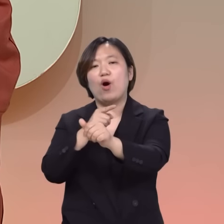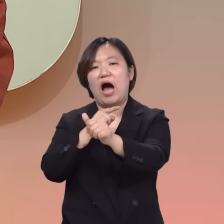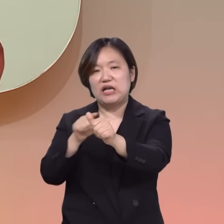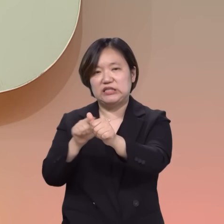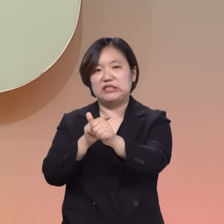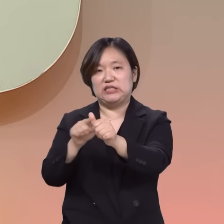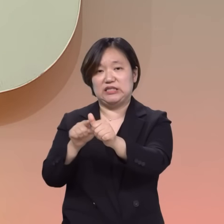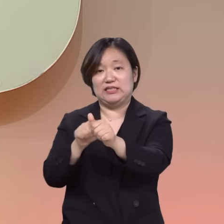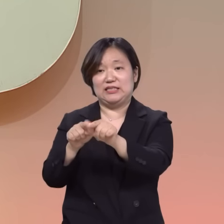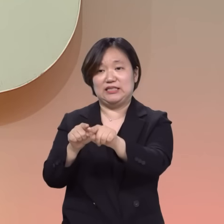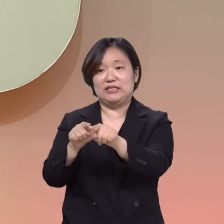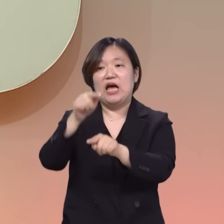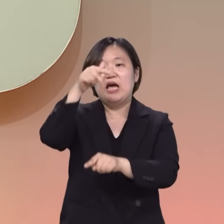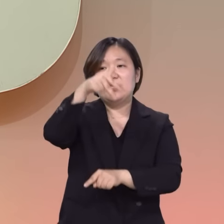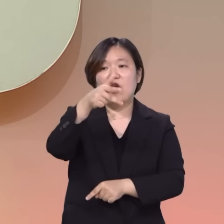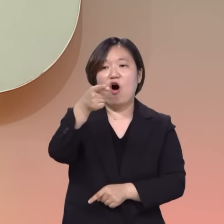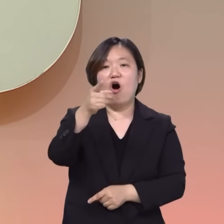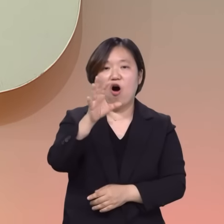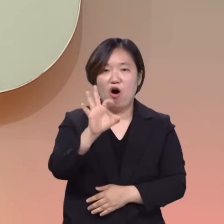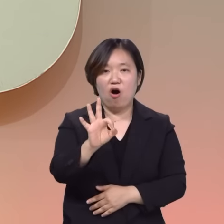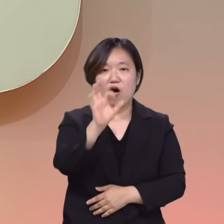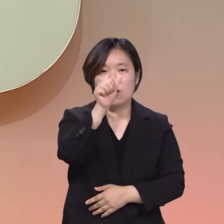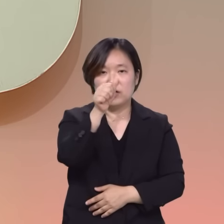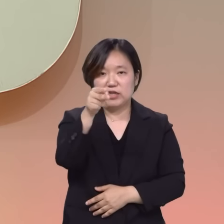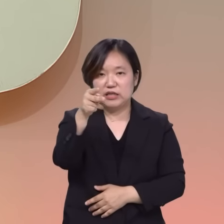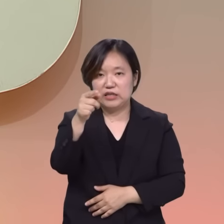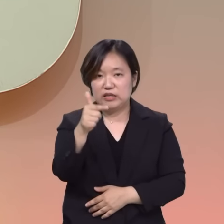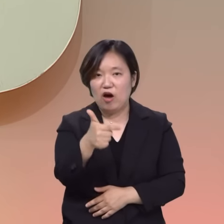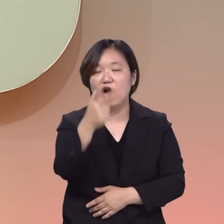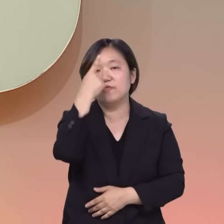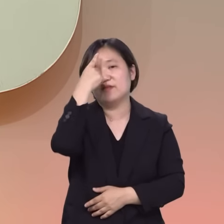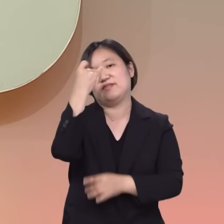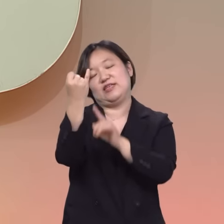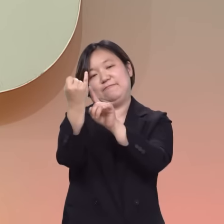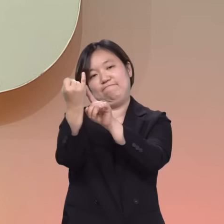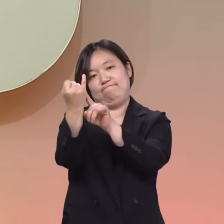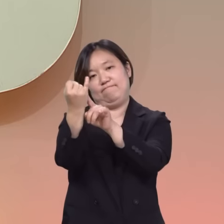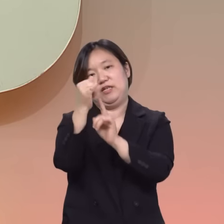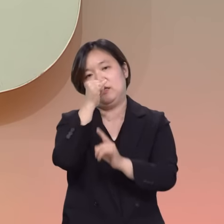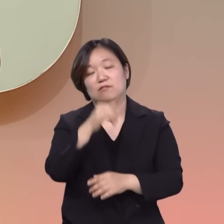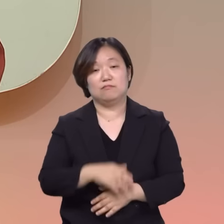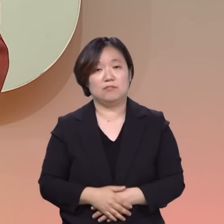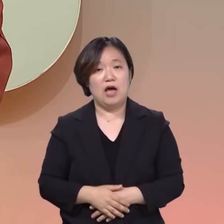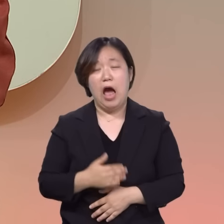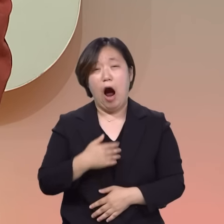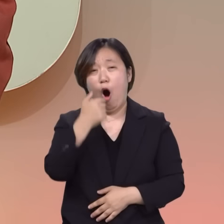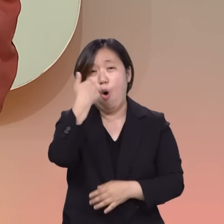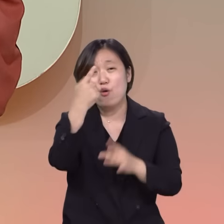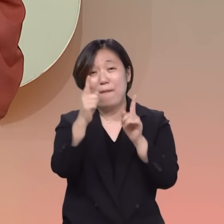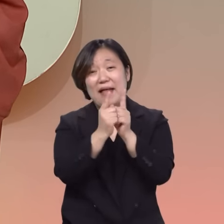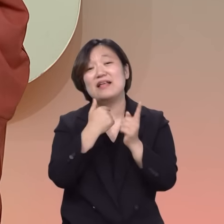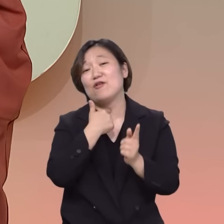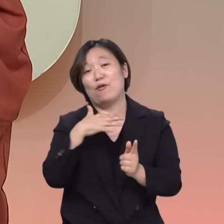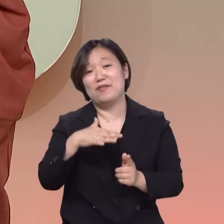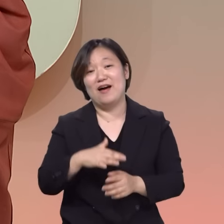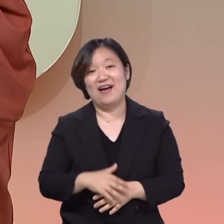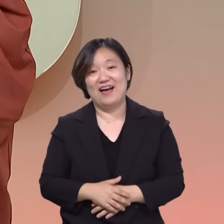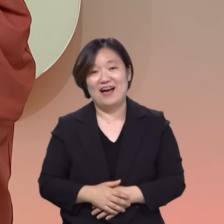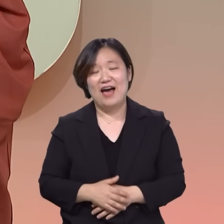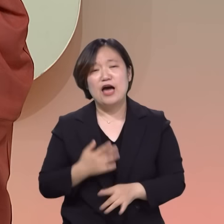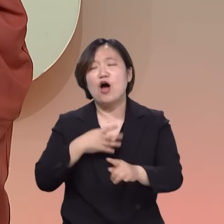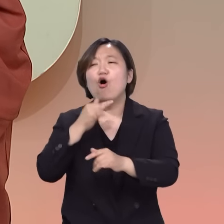전하셨던 정현이라는 비구니 스님이 계시더라고요 저도 누군지는 잘 몰라요 예 아 이런 이런 훌륭한